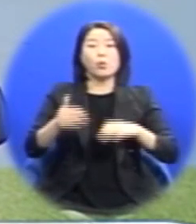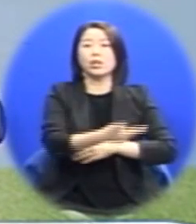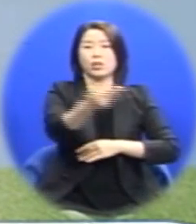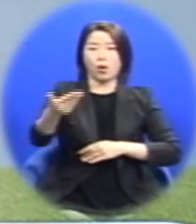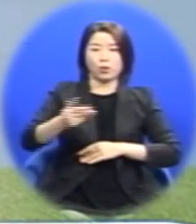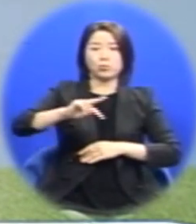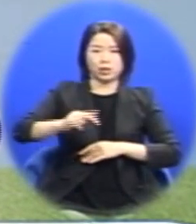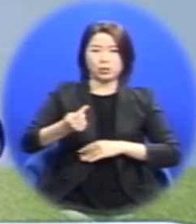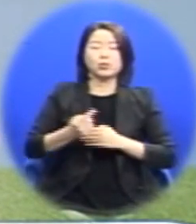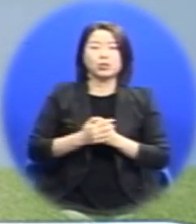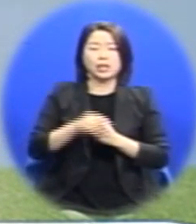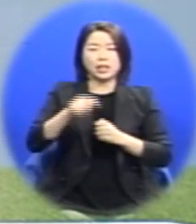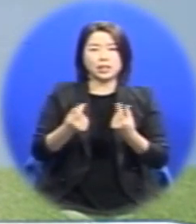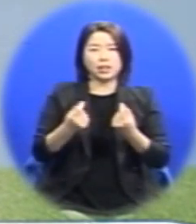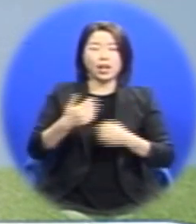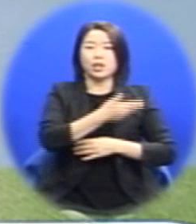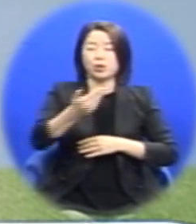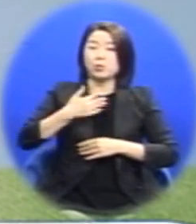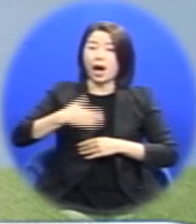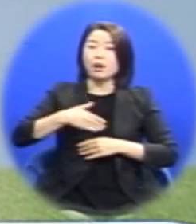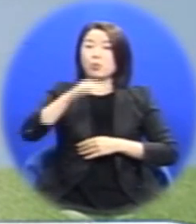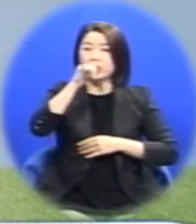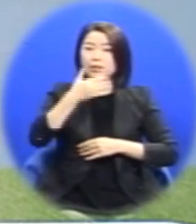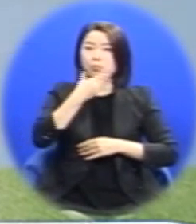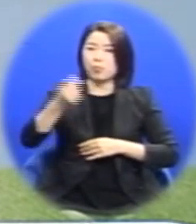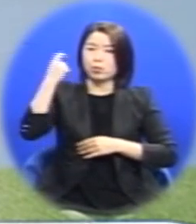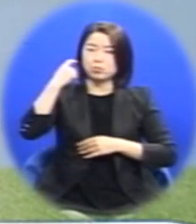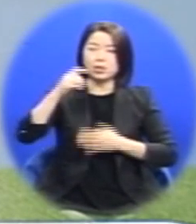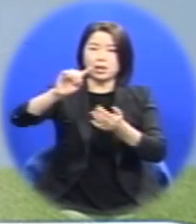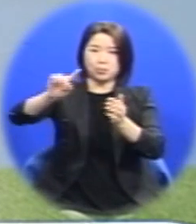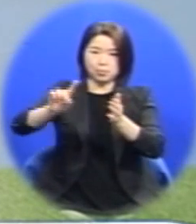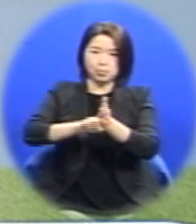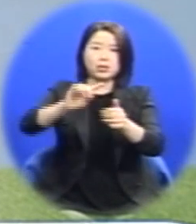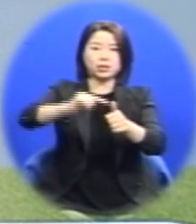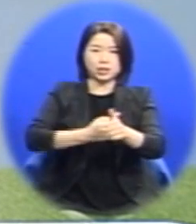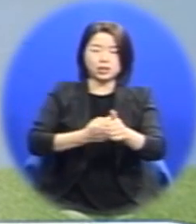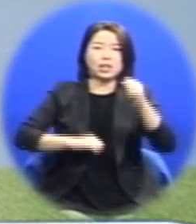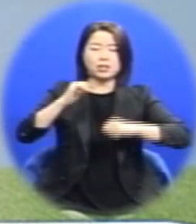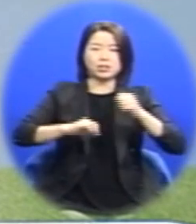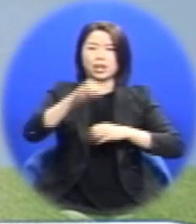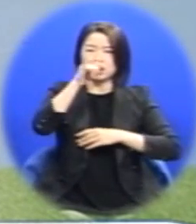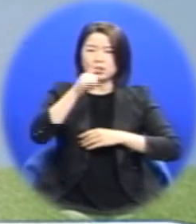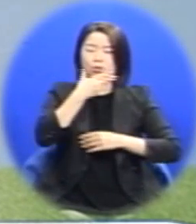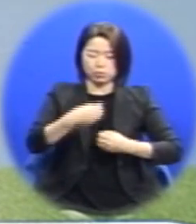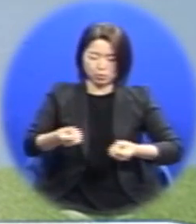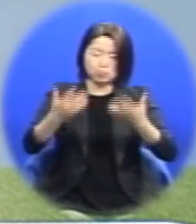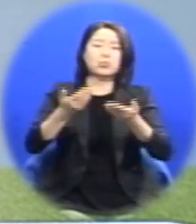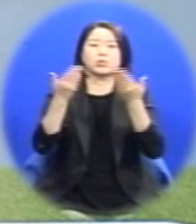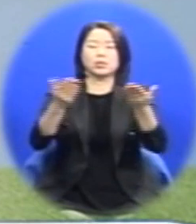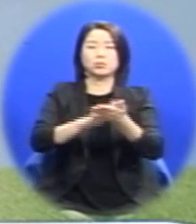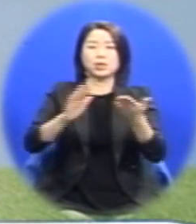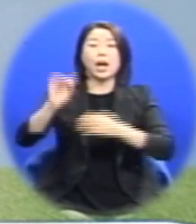여러분에게도 이렇게 여러분이 알고 있는 복음이 믿어지는 역사가 여러분이 있기를 축복합니다.